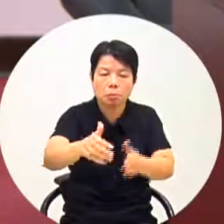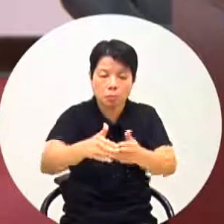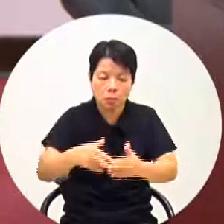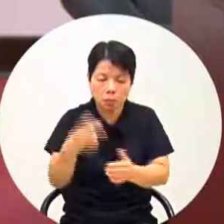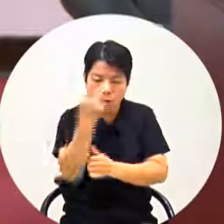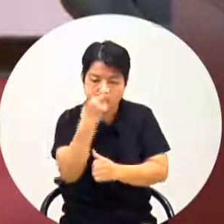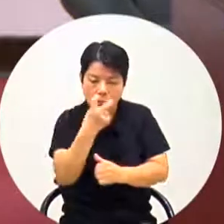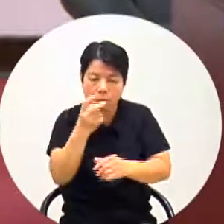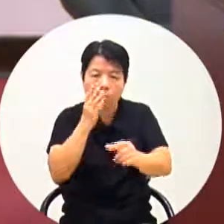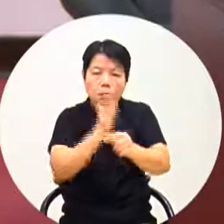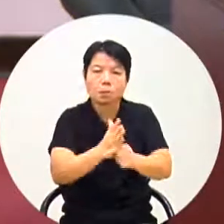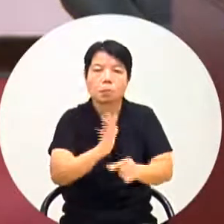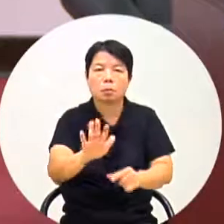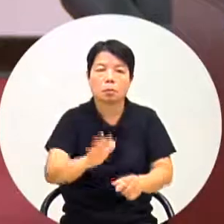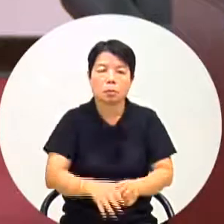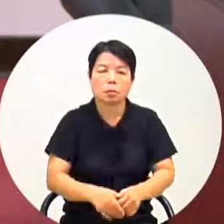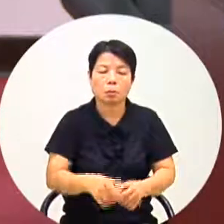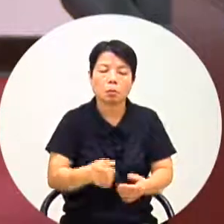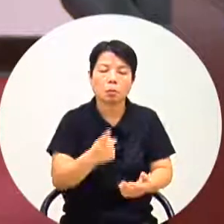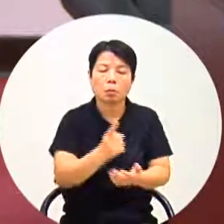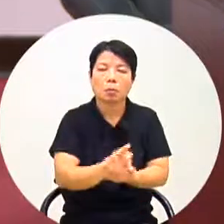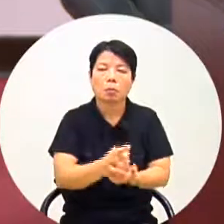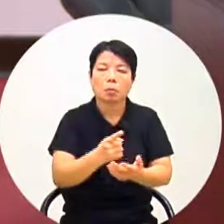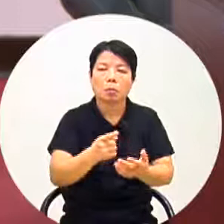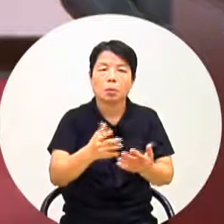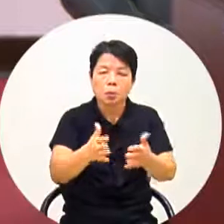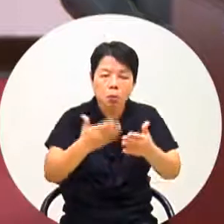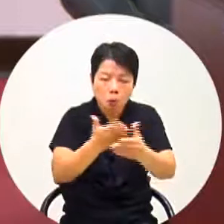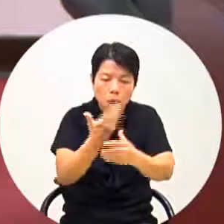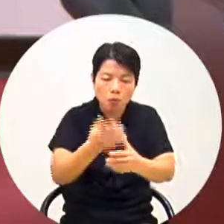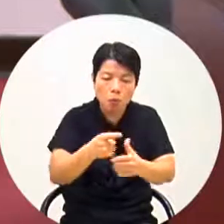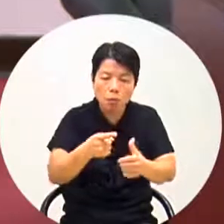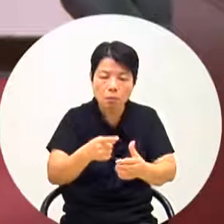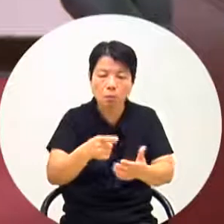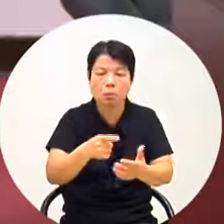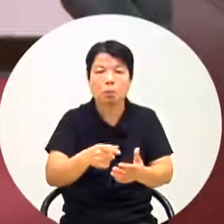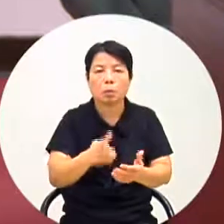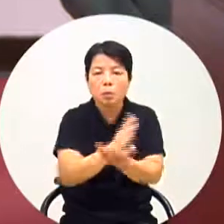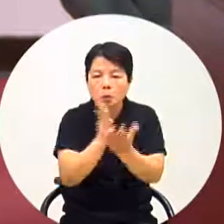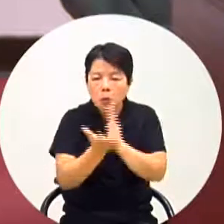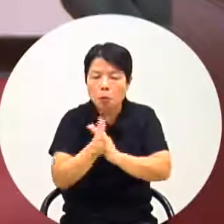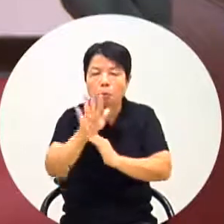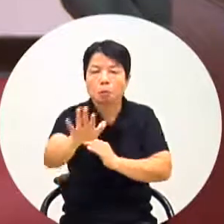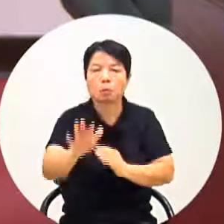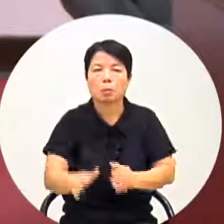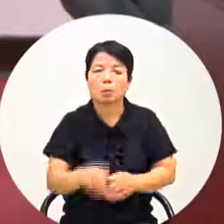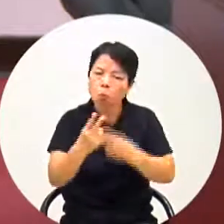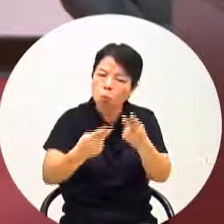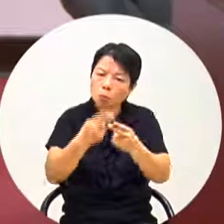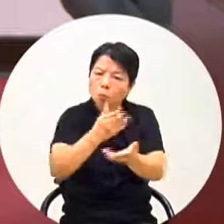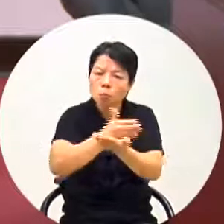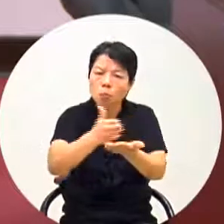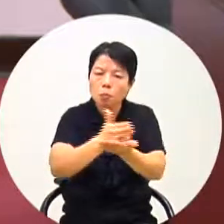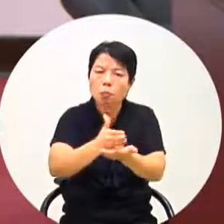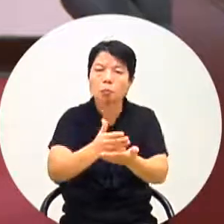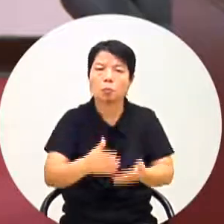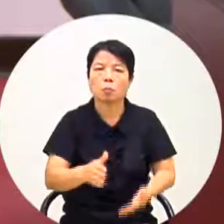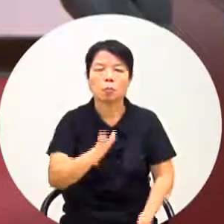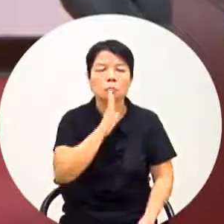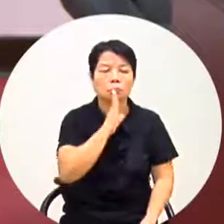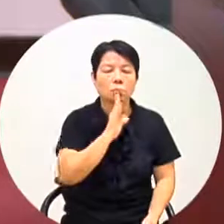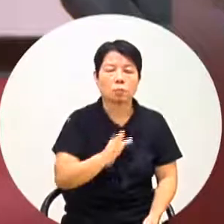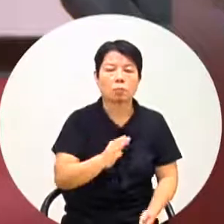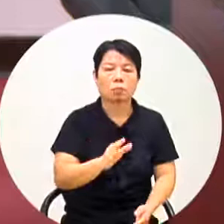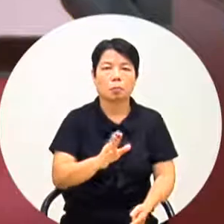三类啊，你们又是怎么？你们是如何的去判定啊，是否